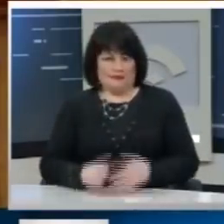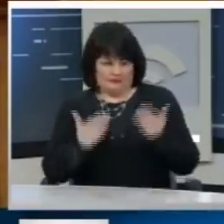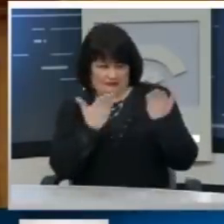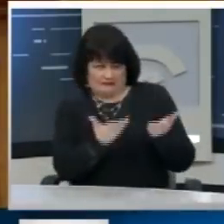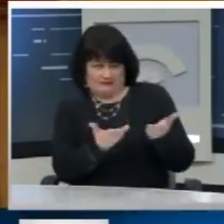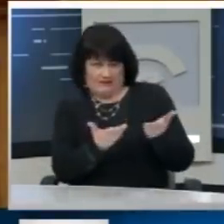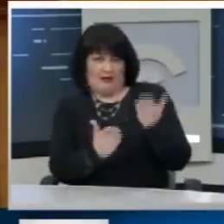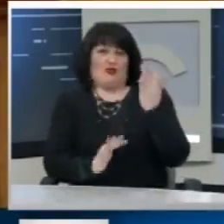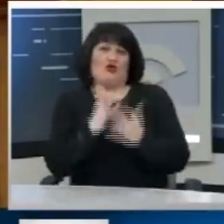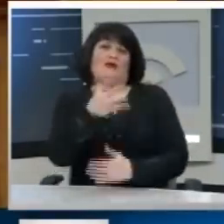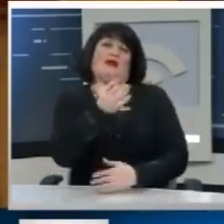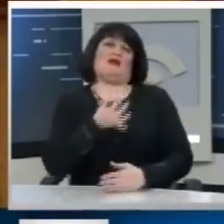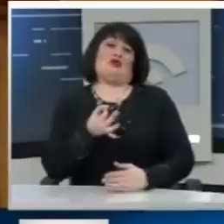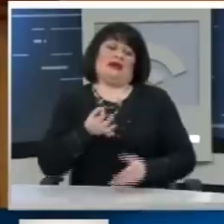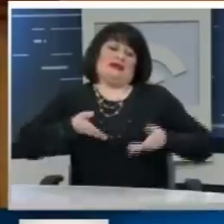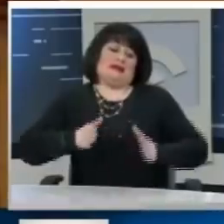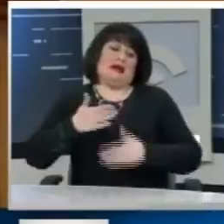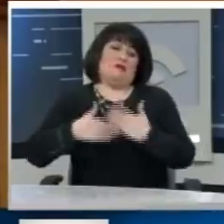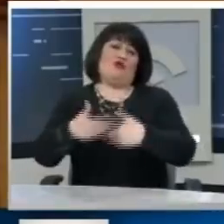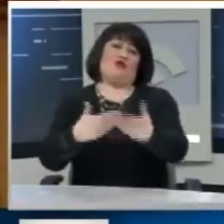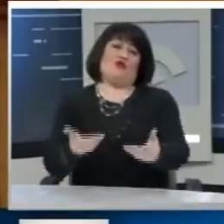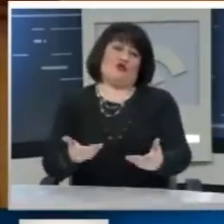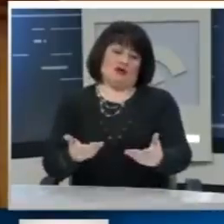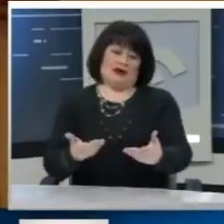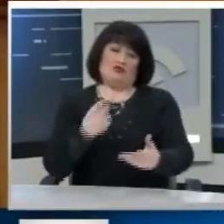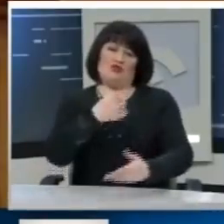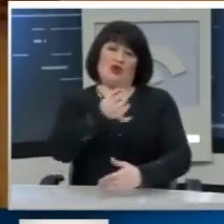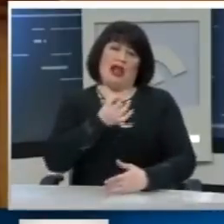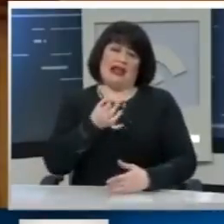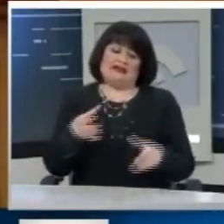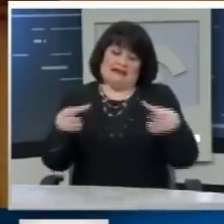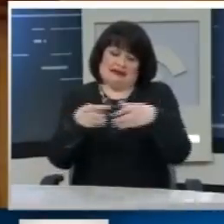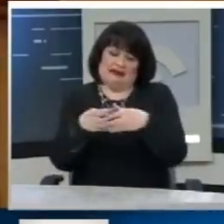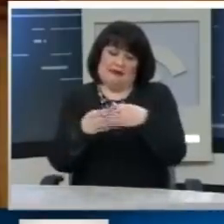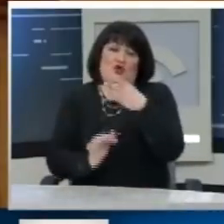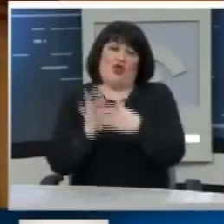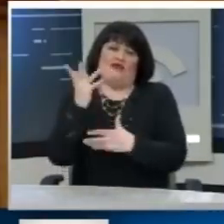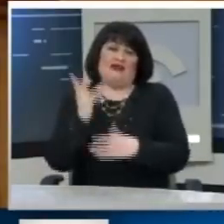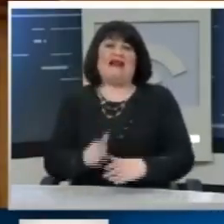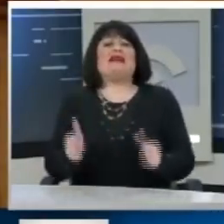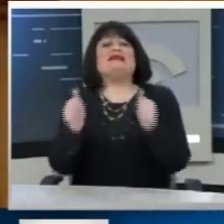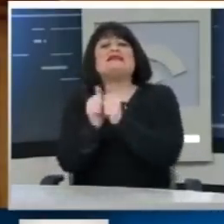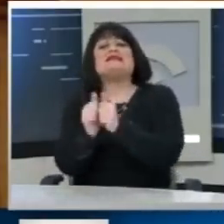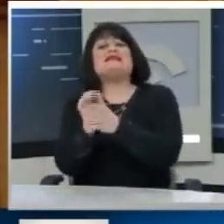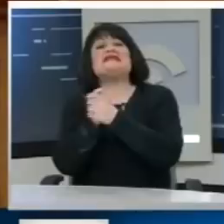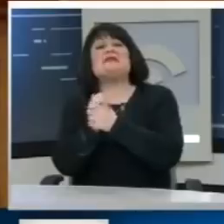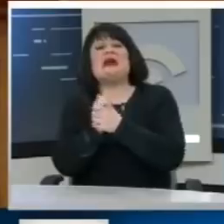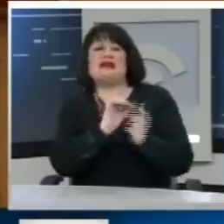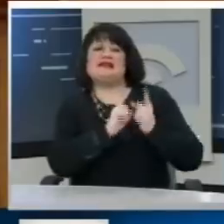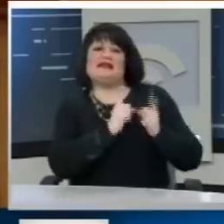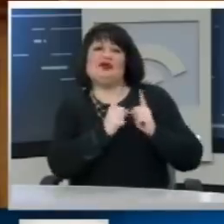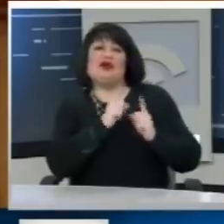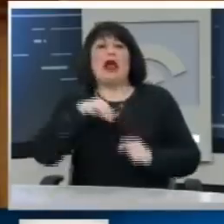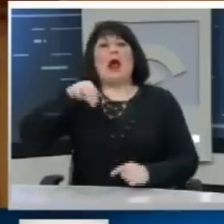προοδευτική, γιατί απόγονοι είναι, το προοδευτικό μέτωπο που στείνεται. Τι έκαναν οι σύμμαχοι? Συμφωνία του